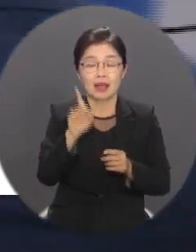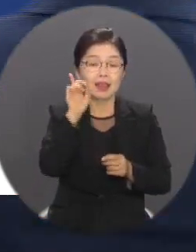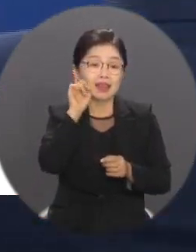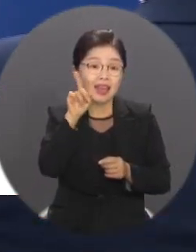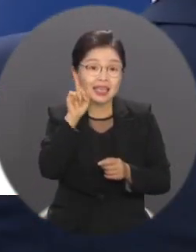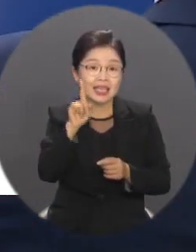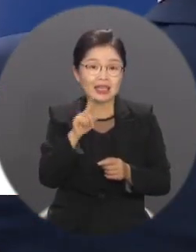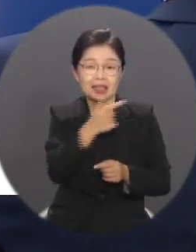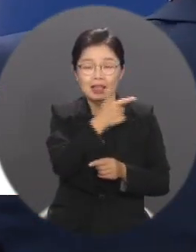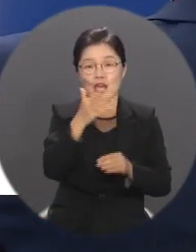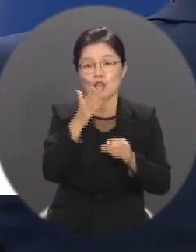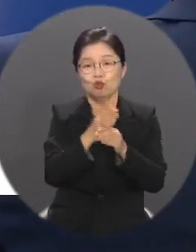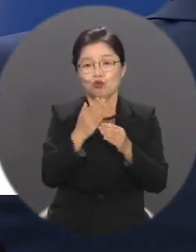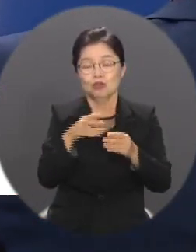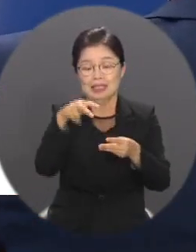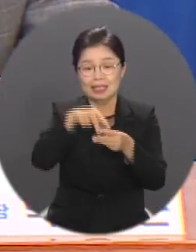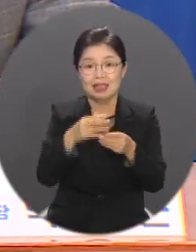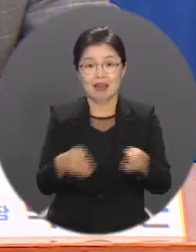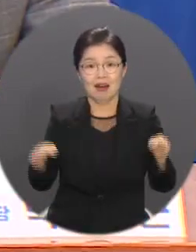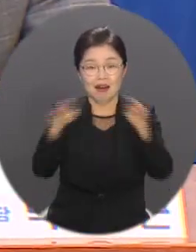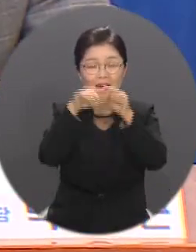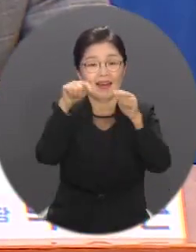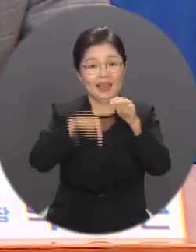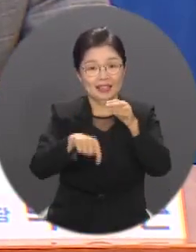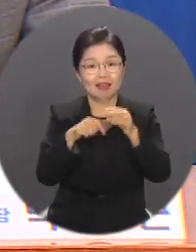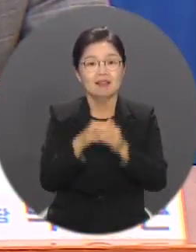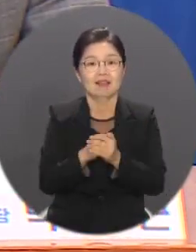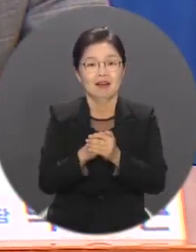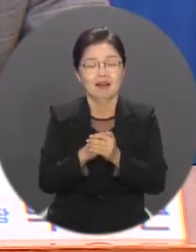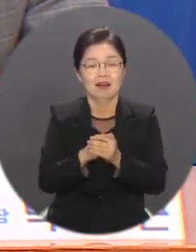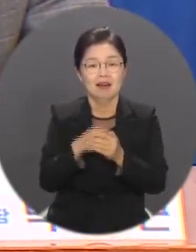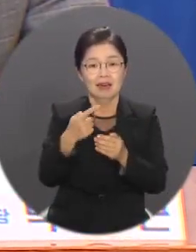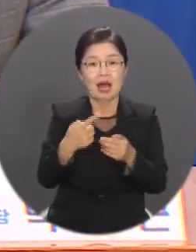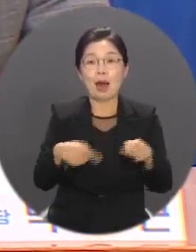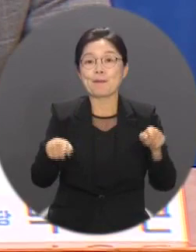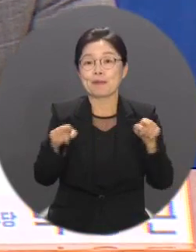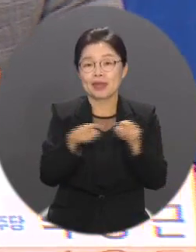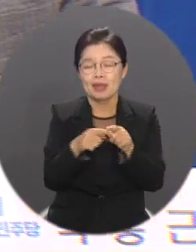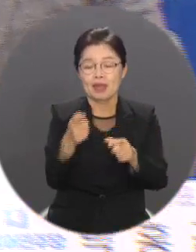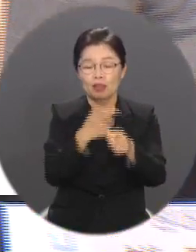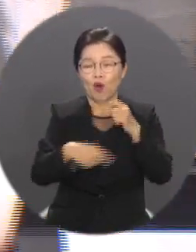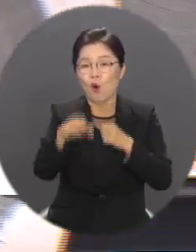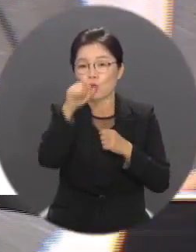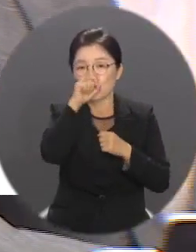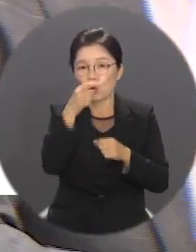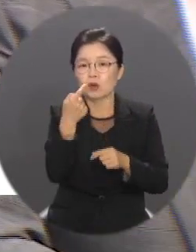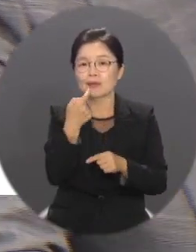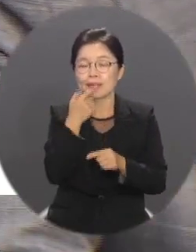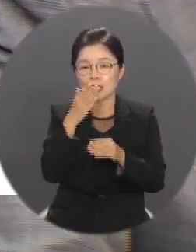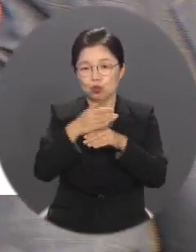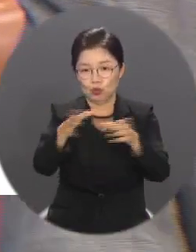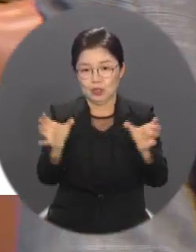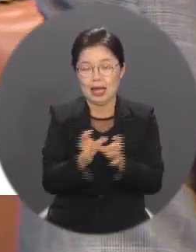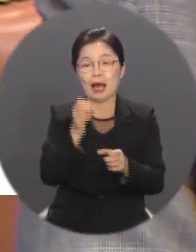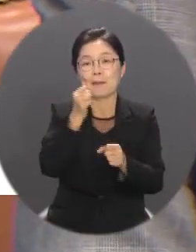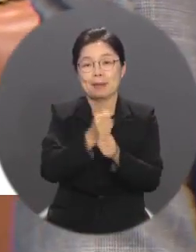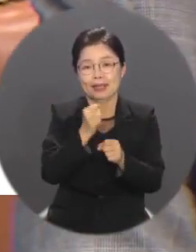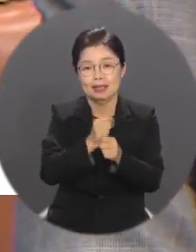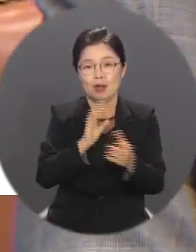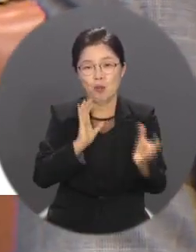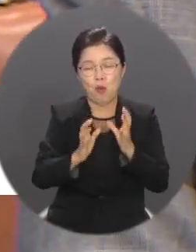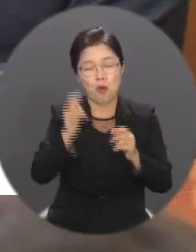광주 김대중컨벤션센터에서 이재명 당 대표와 함께하는 더 나은 민주당 만들기 타운홀 미팅을 가질